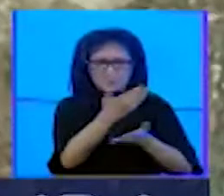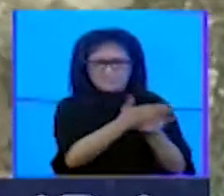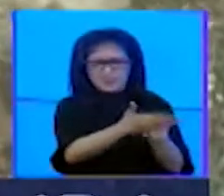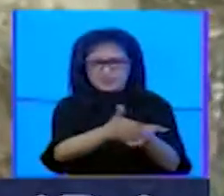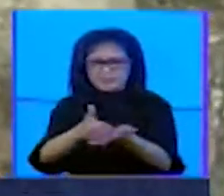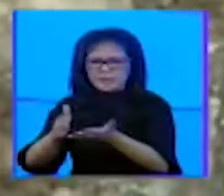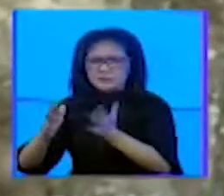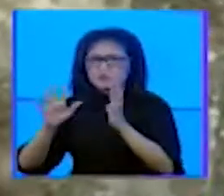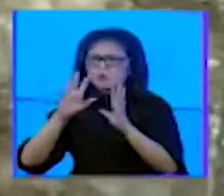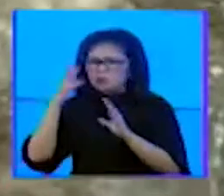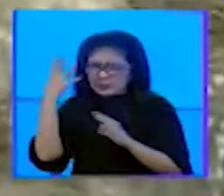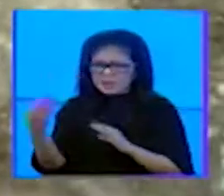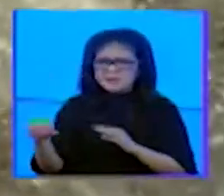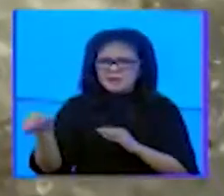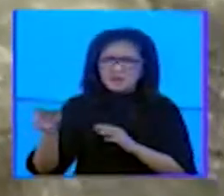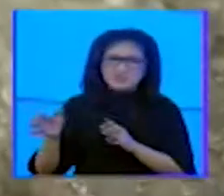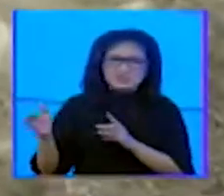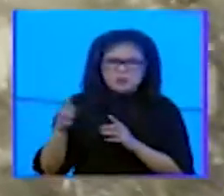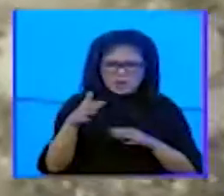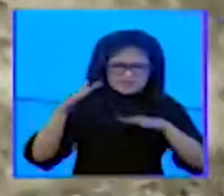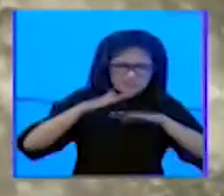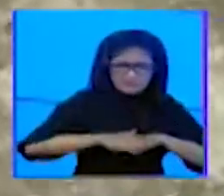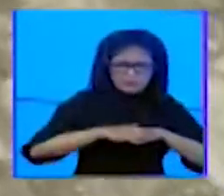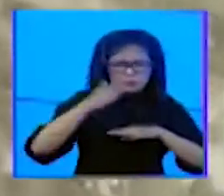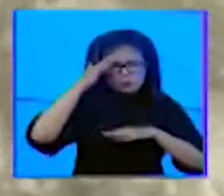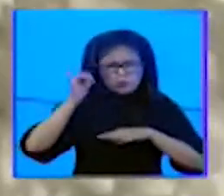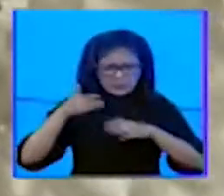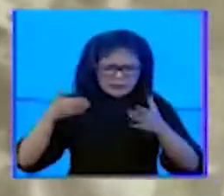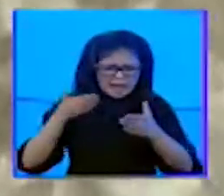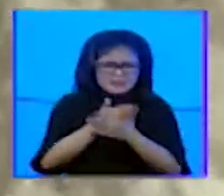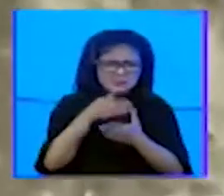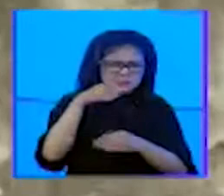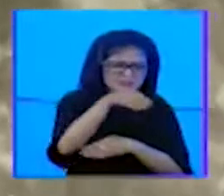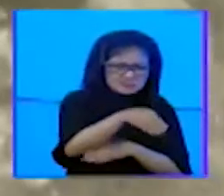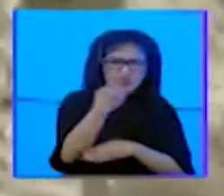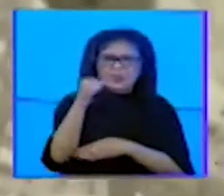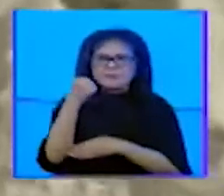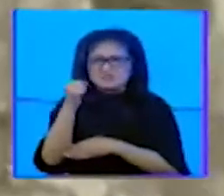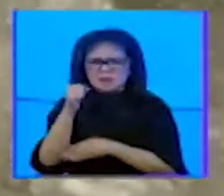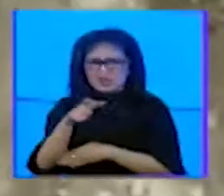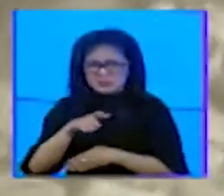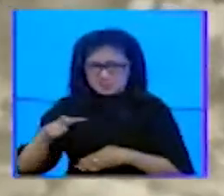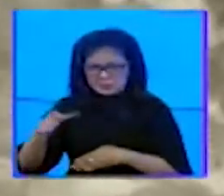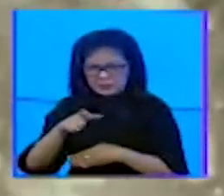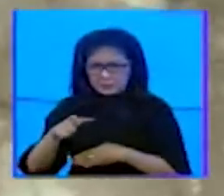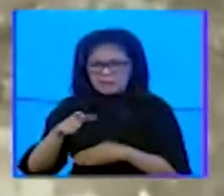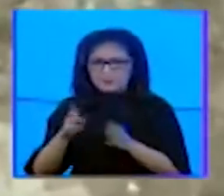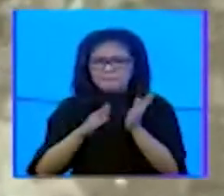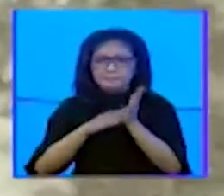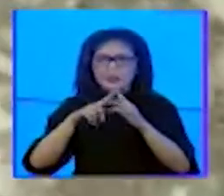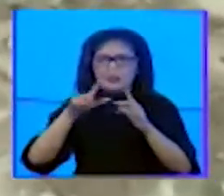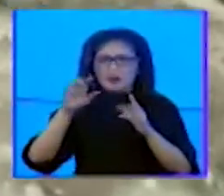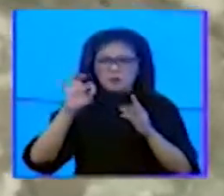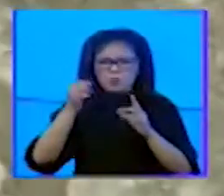terisolasi di kecamatan ulumanda ulumanda pecahan dari Kecamatan malunda Makasih